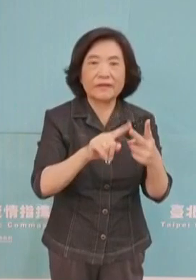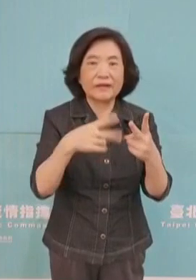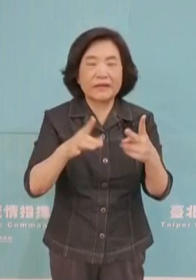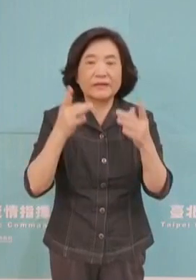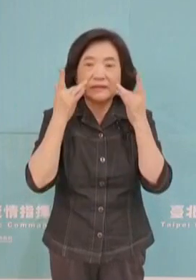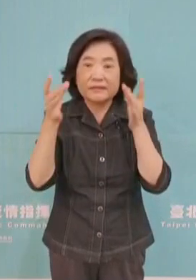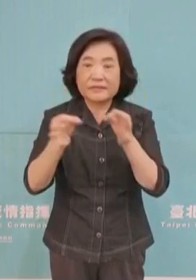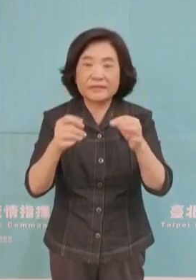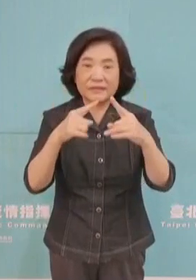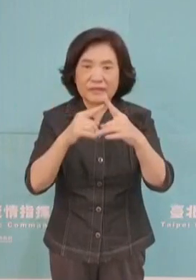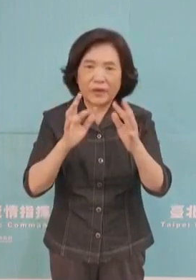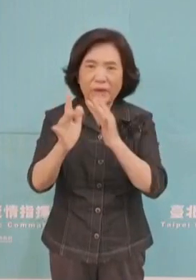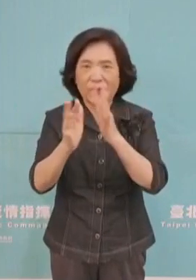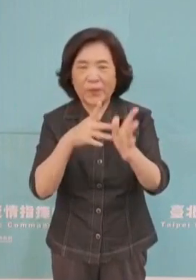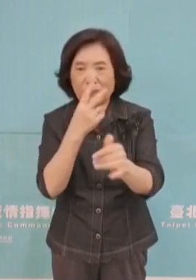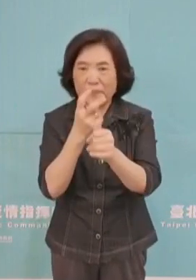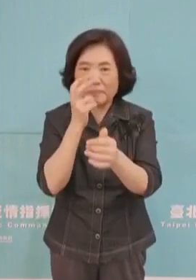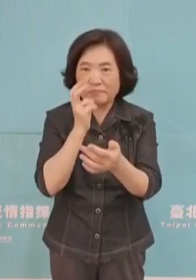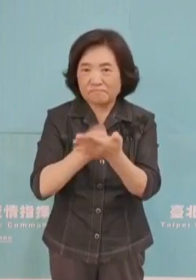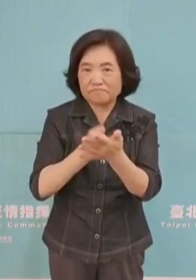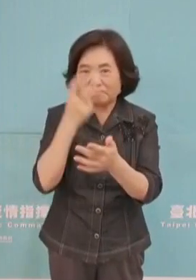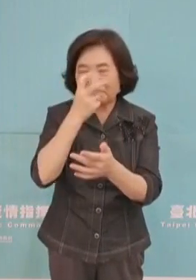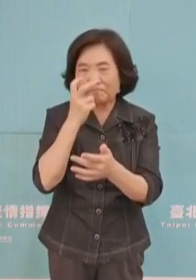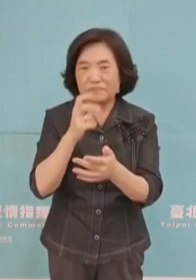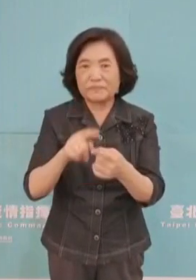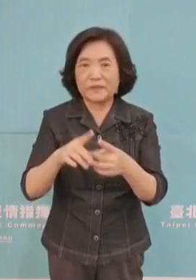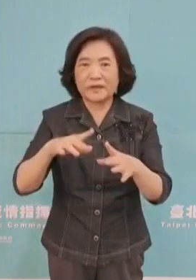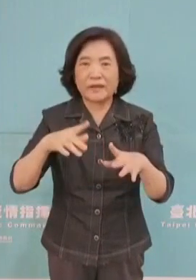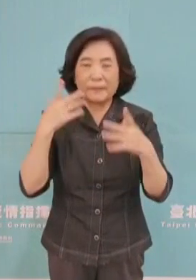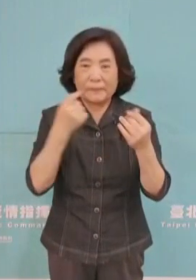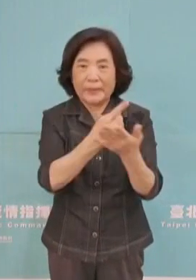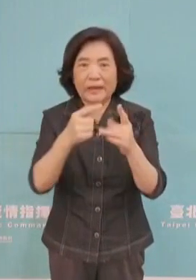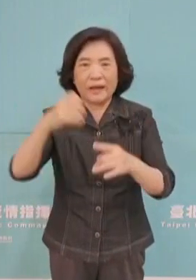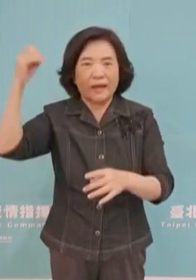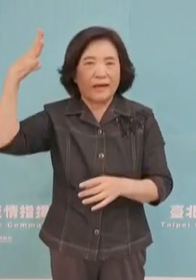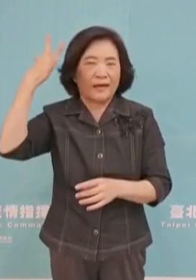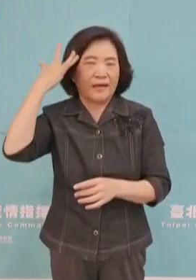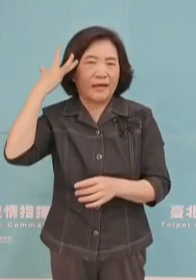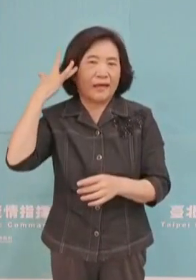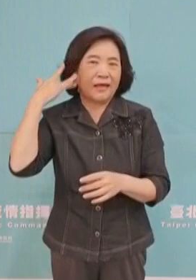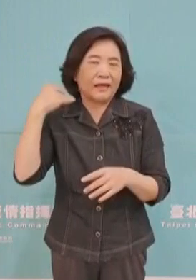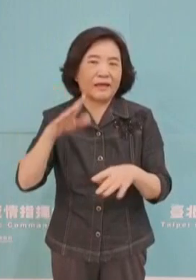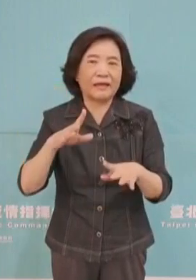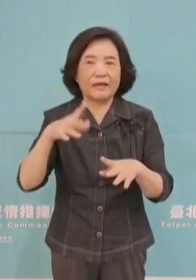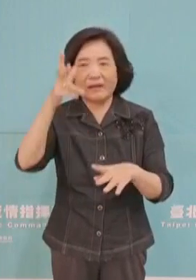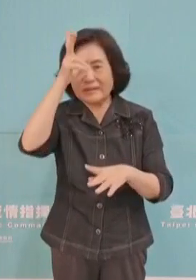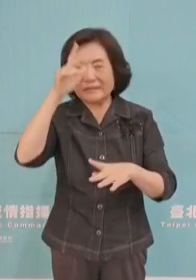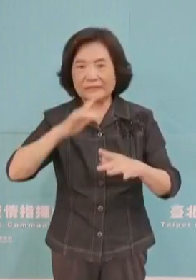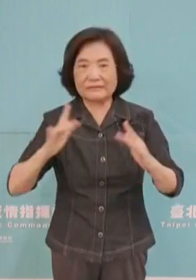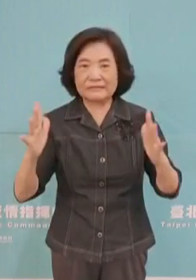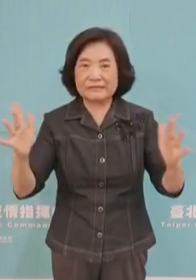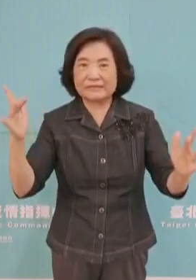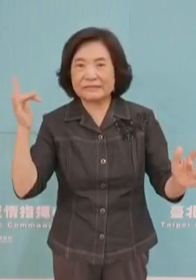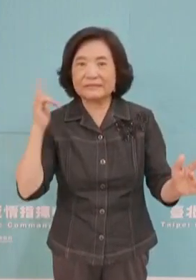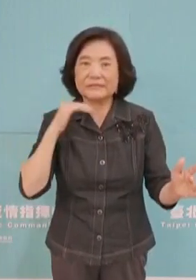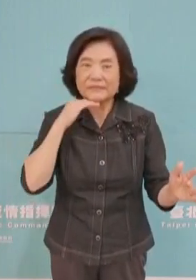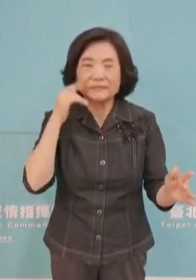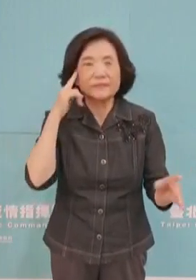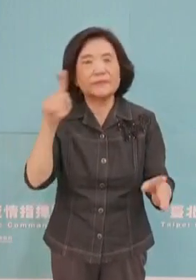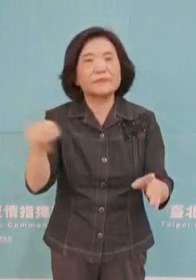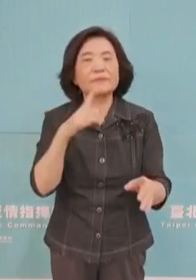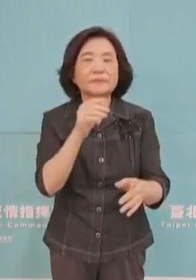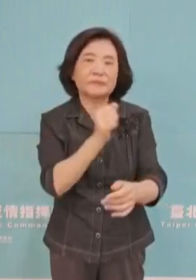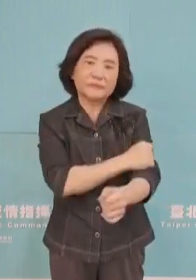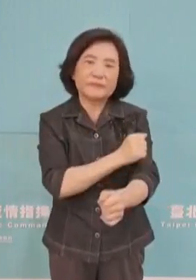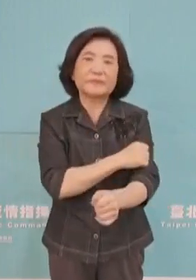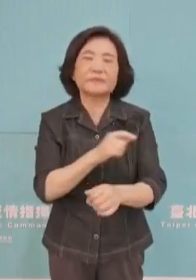市场的人流管制，你知道哦。在这个大太阳底下哈，非常谢谢警察同仁的这辛苦这样，所以